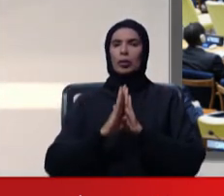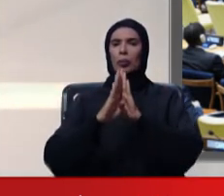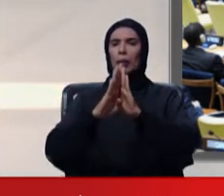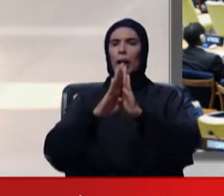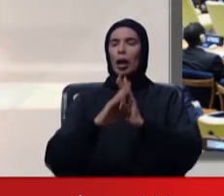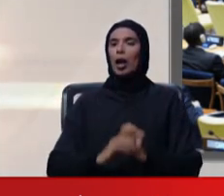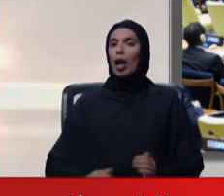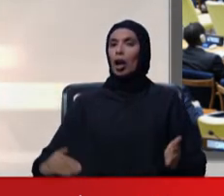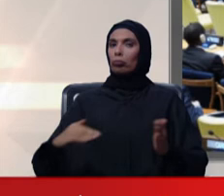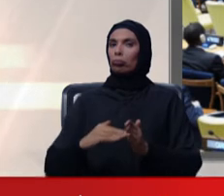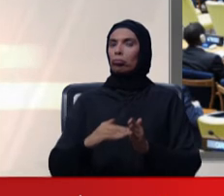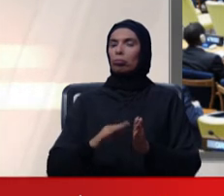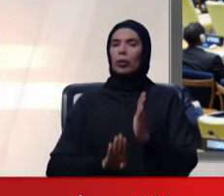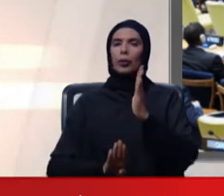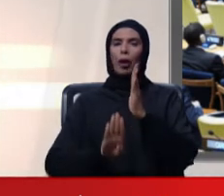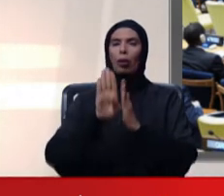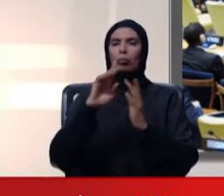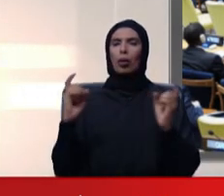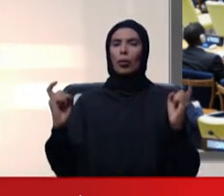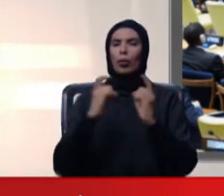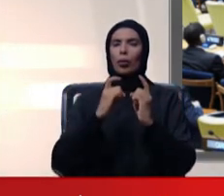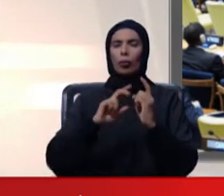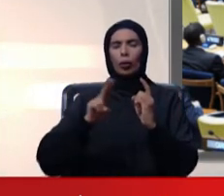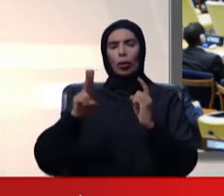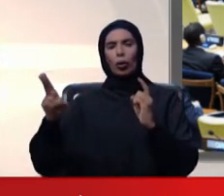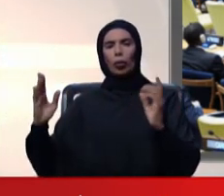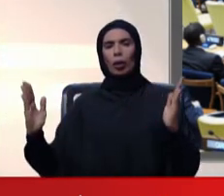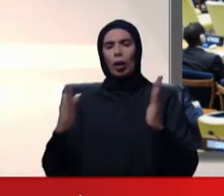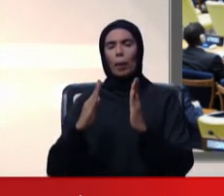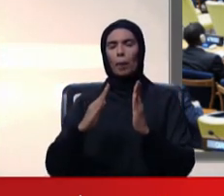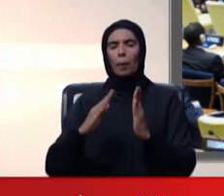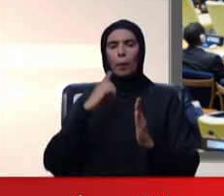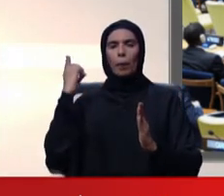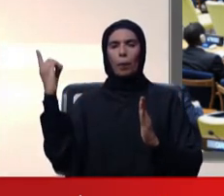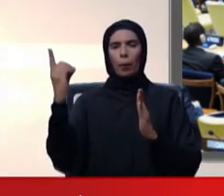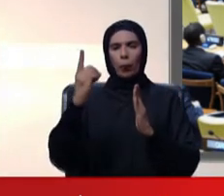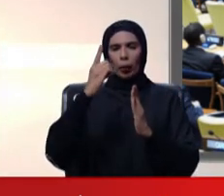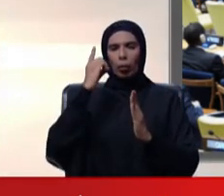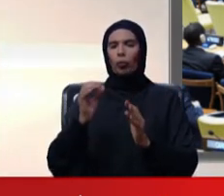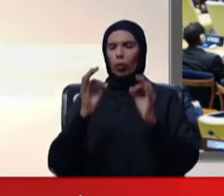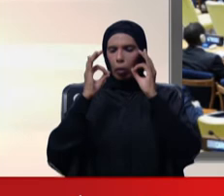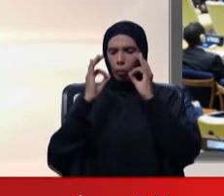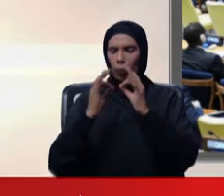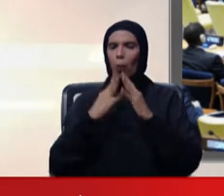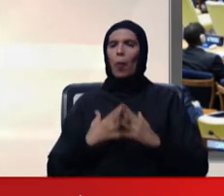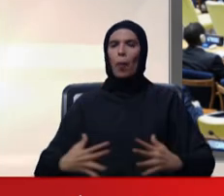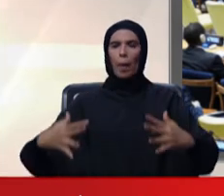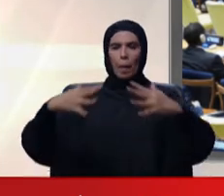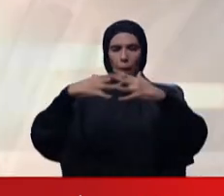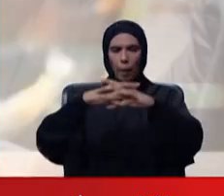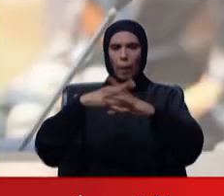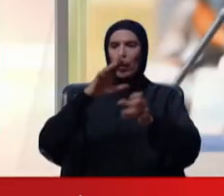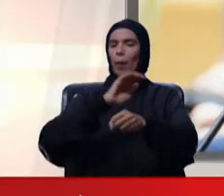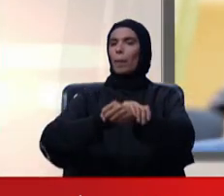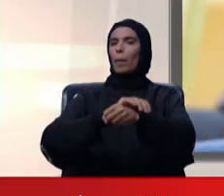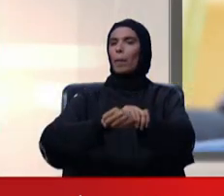التنمية، خاصة في ظل التحديات التي تواجه مختلف دول العالم وتفرض ضرورة تكاتف كافة الجهود